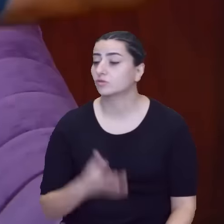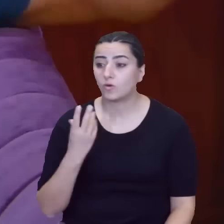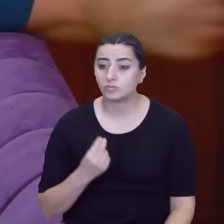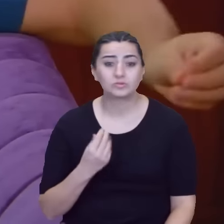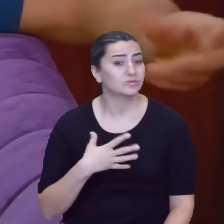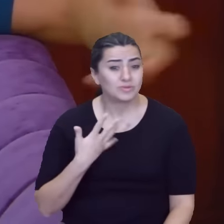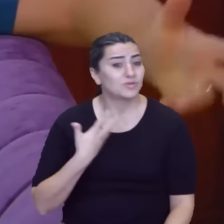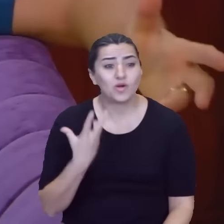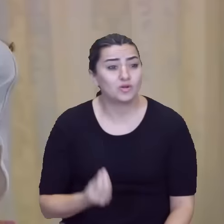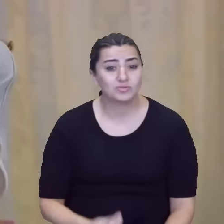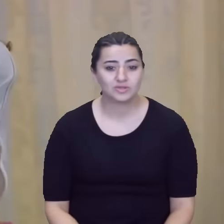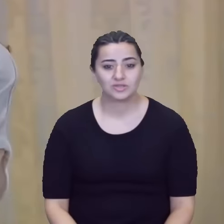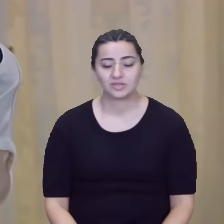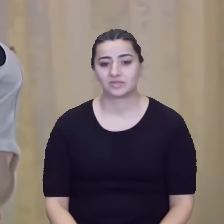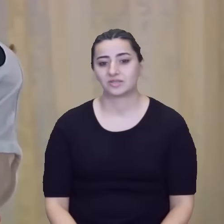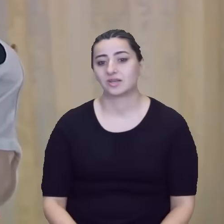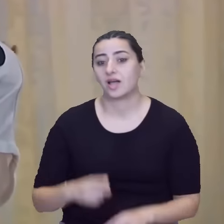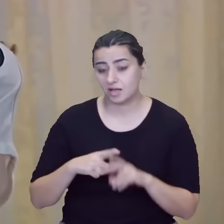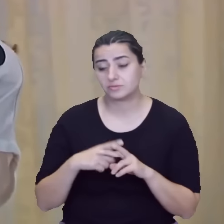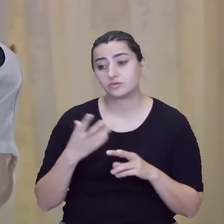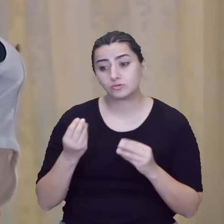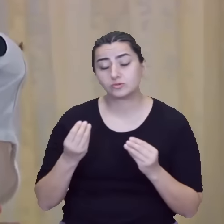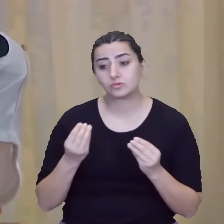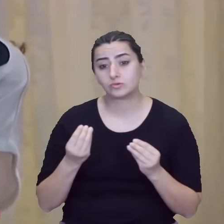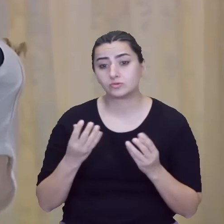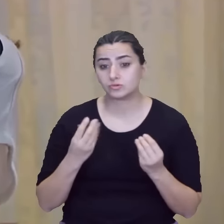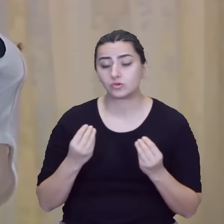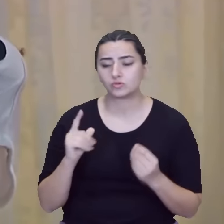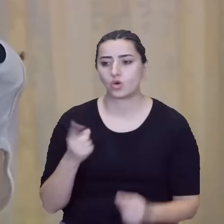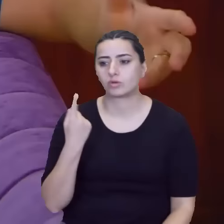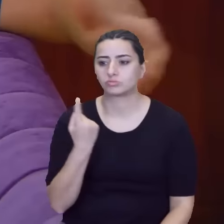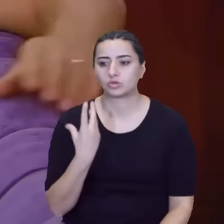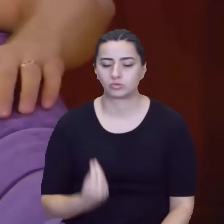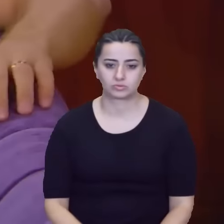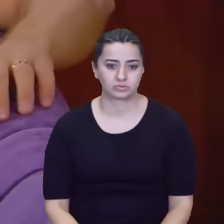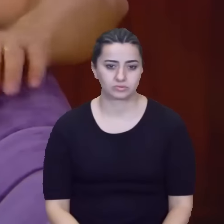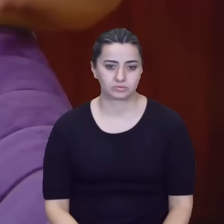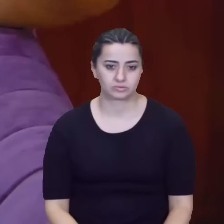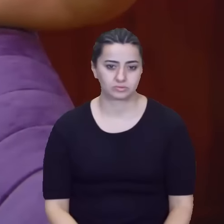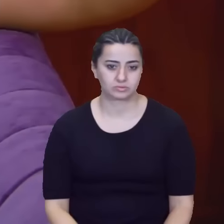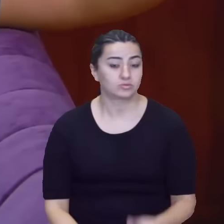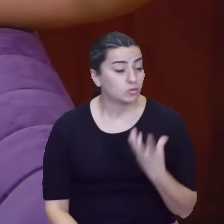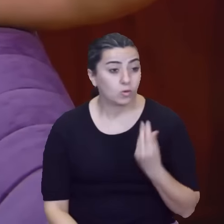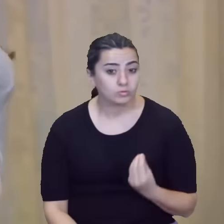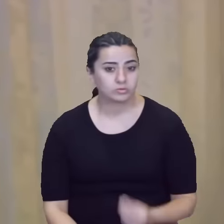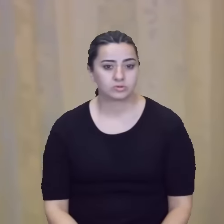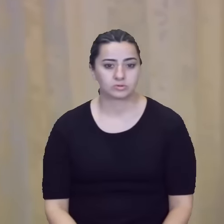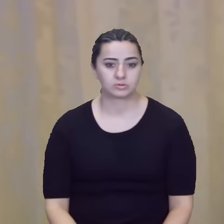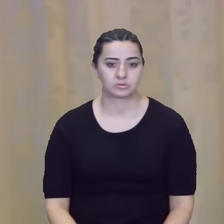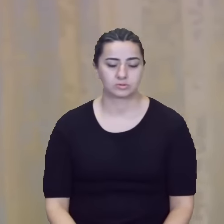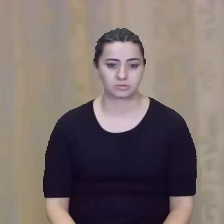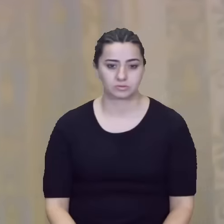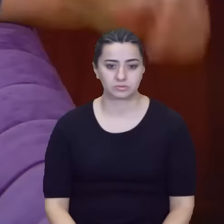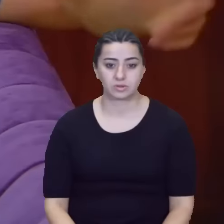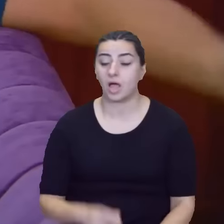musun? Ya ne olmuş? Ben de onu soruyorum. Ne olmuş? Ay Ahmet, çok çok çok çok çok garip bir şey olmuş. Ne olmuş?